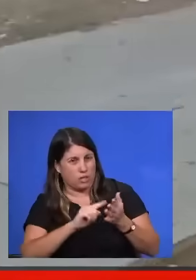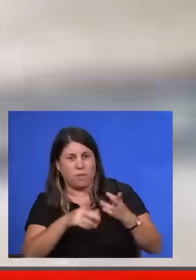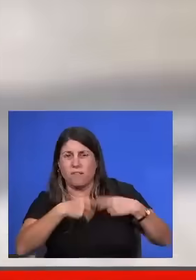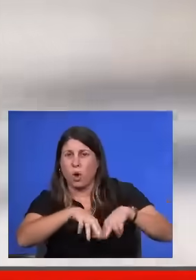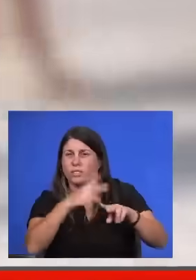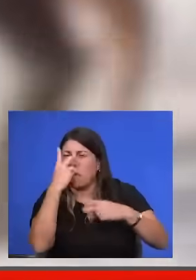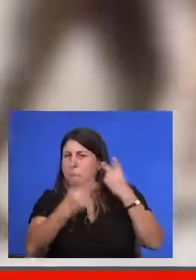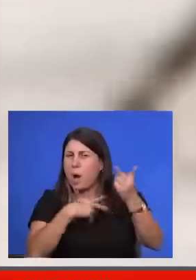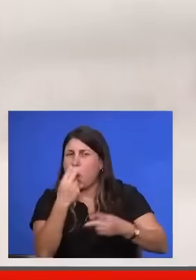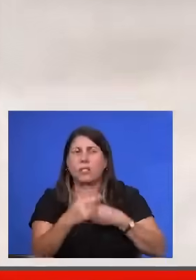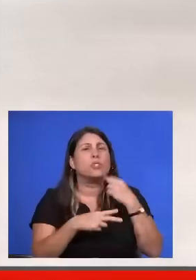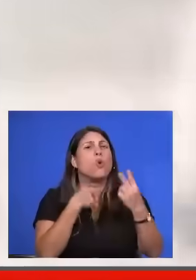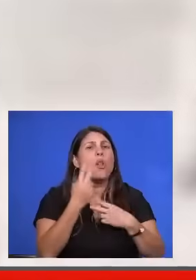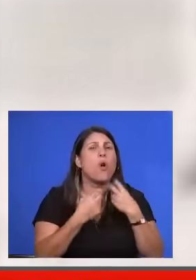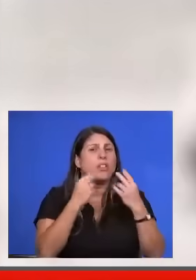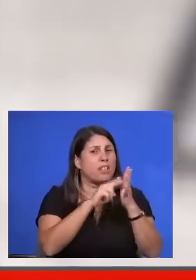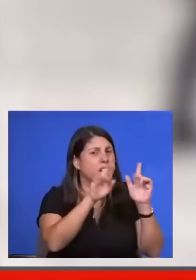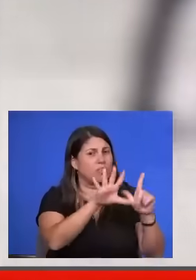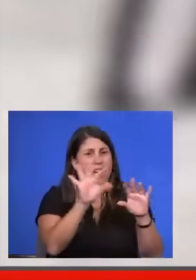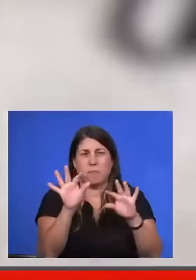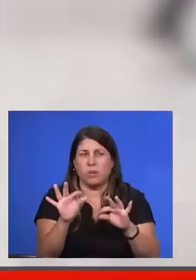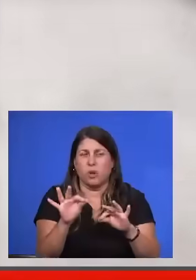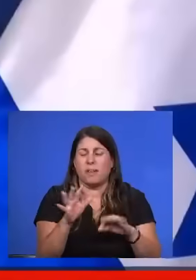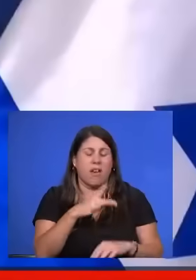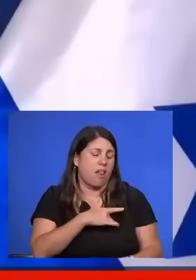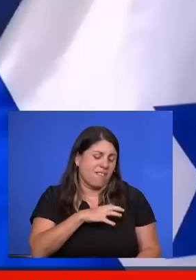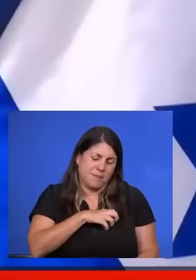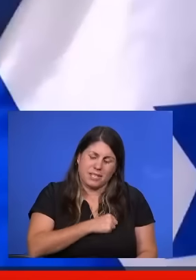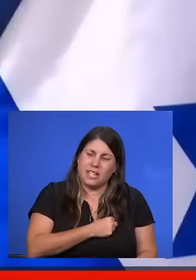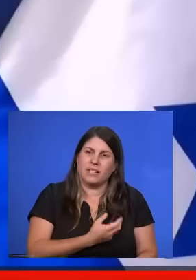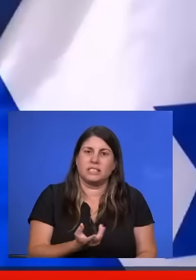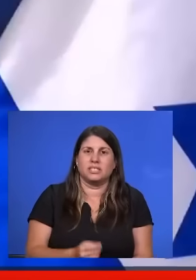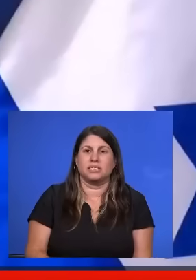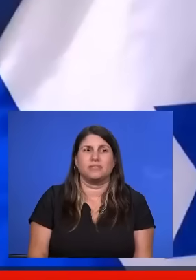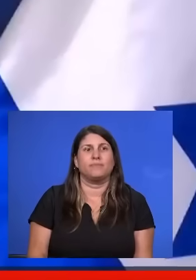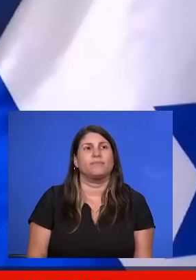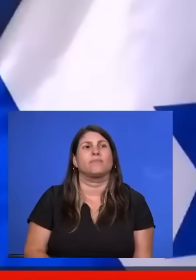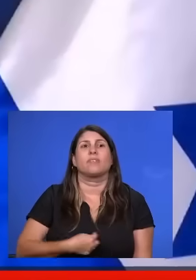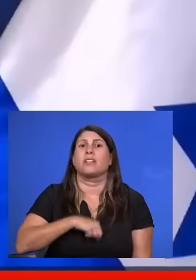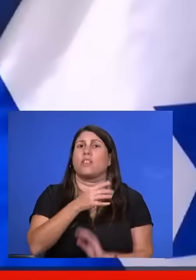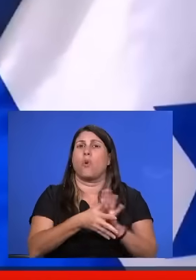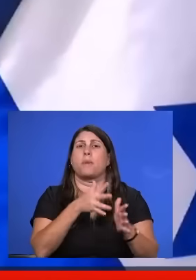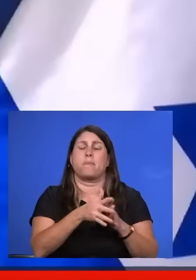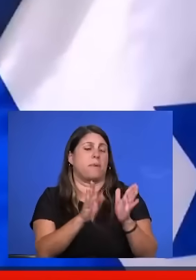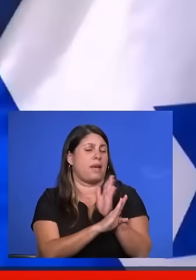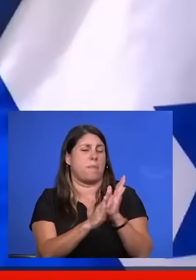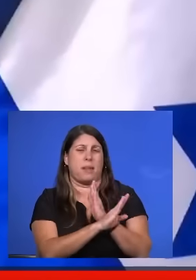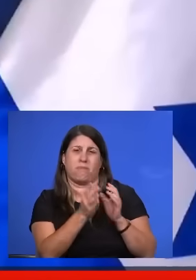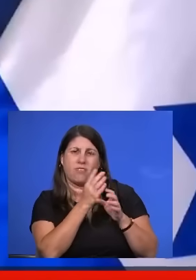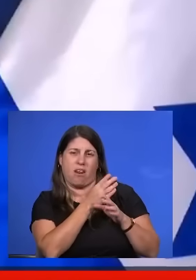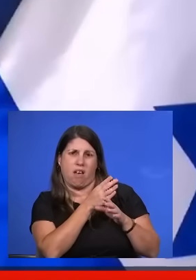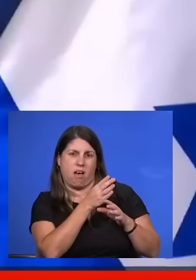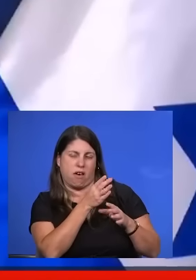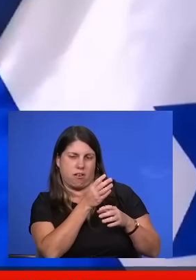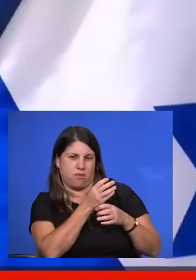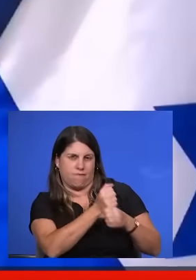משבעה באוקטובר, הלב מתכווץ. אנחנו אומרים למחבלים ולשולחיהם, אנחנו רואים